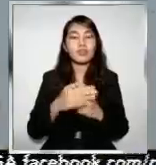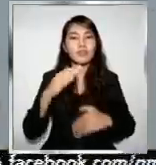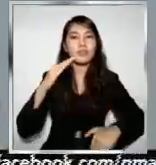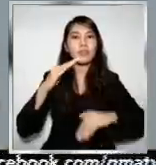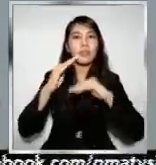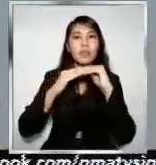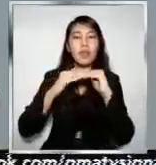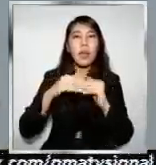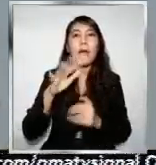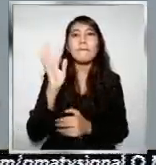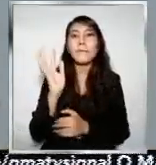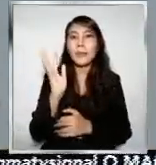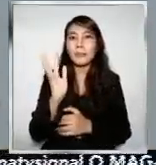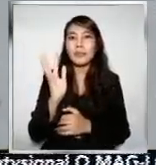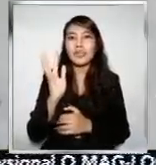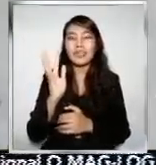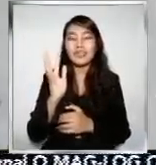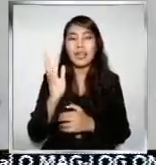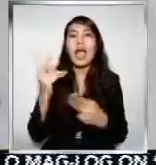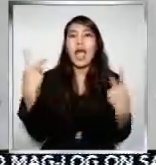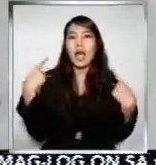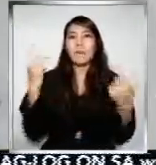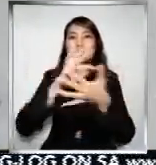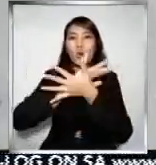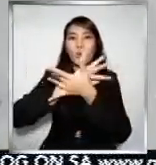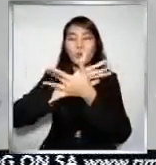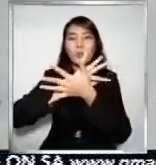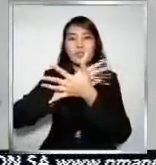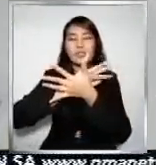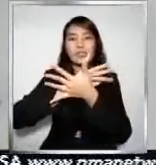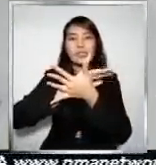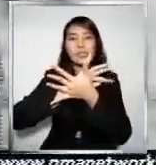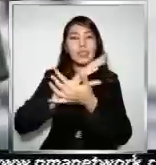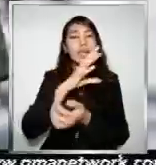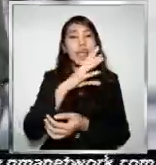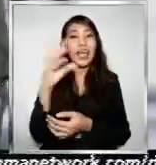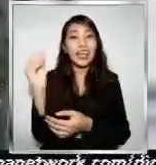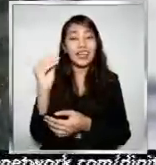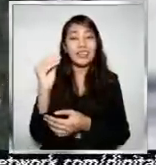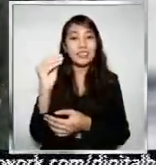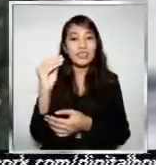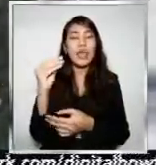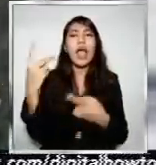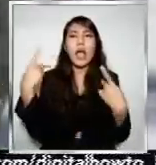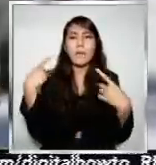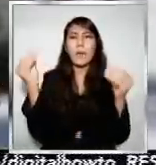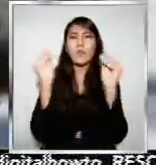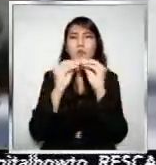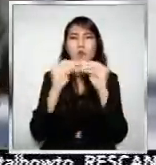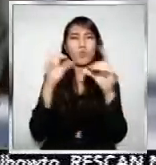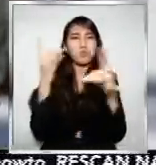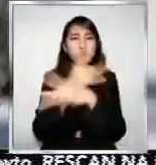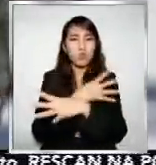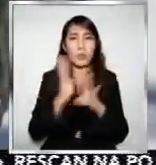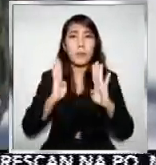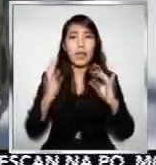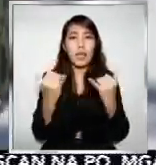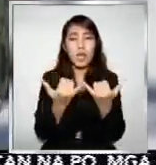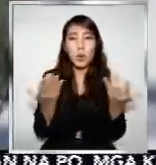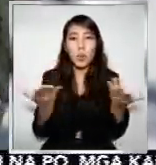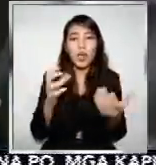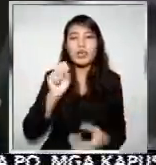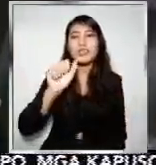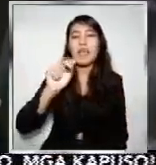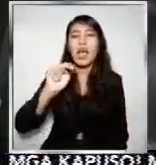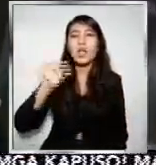kaso ng COVID-19 sa Taytay, Rizal. At ang pinakamataas na kaso ay naitala dito sa Barangay San Juan na mayroong 19 na kaso ng